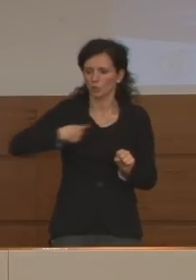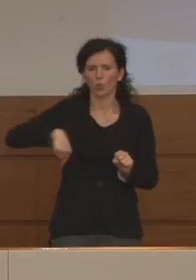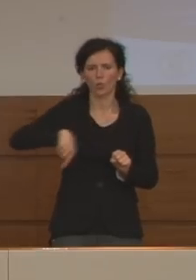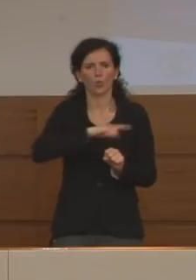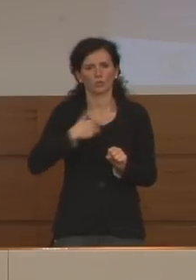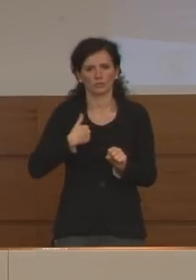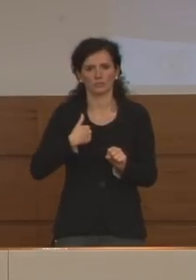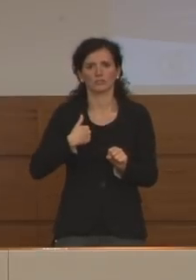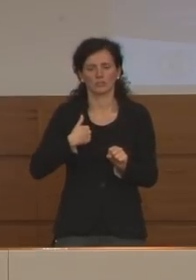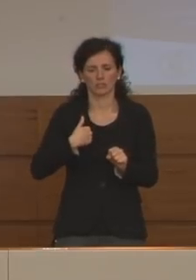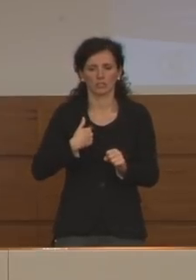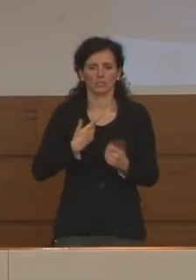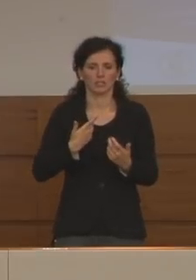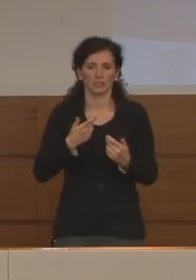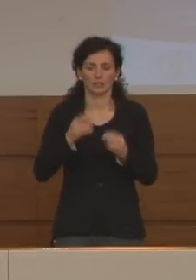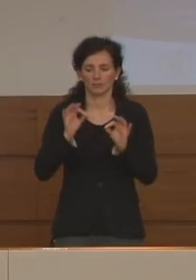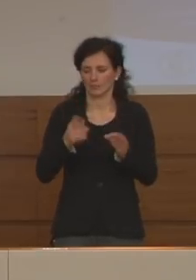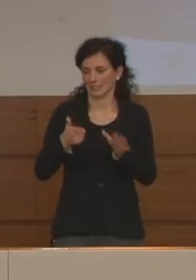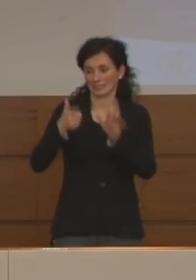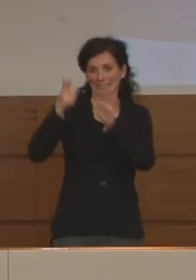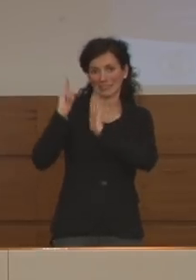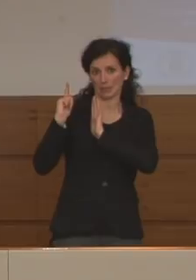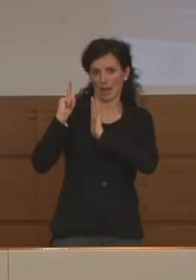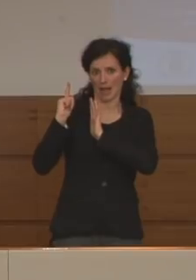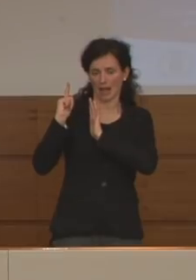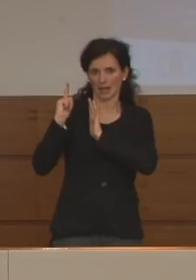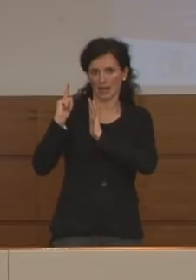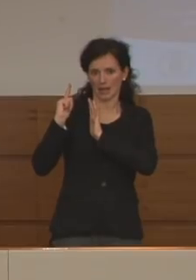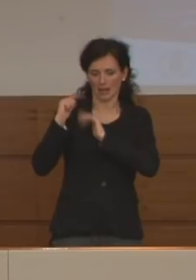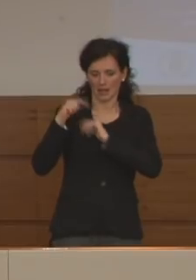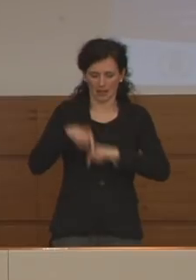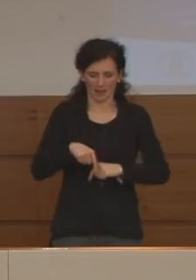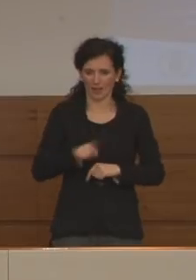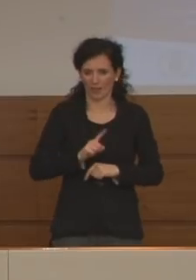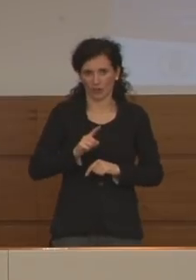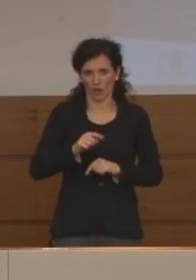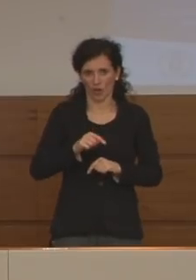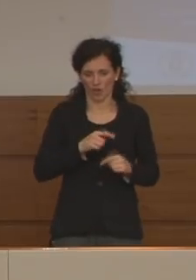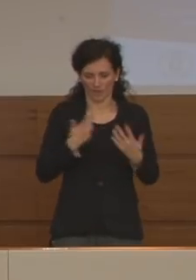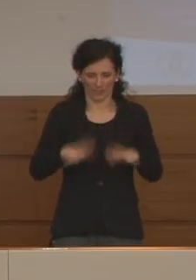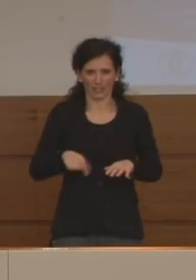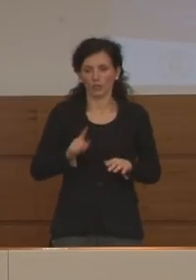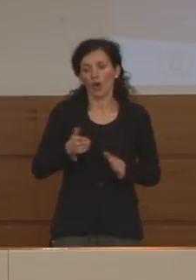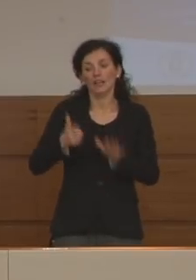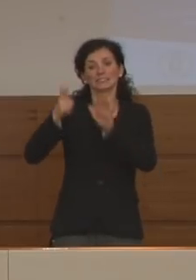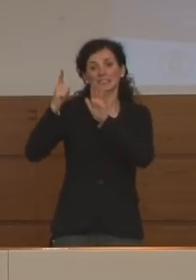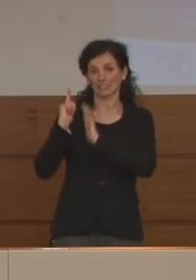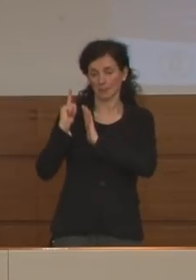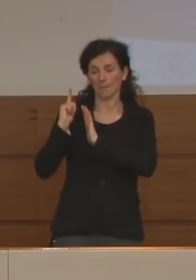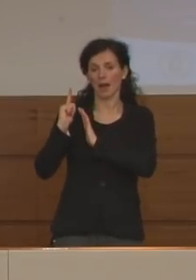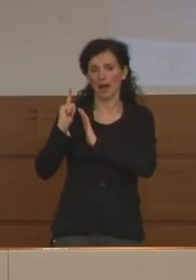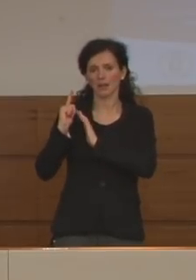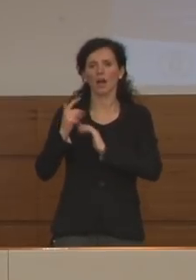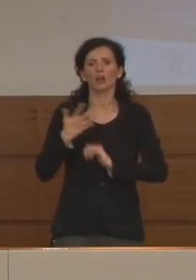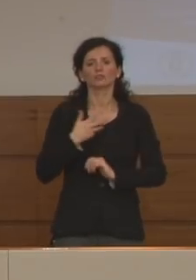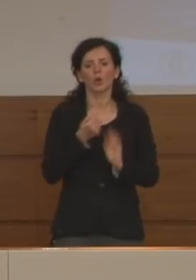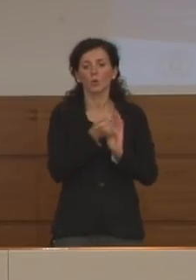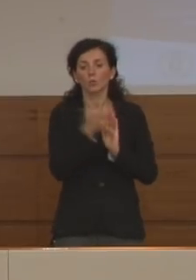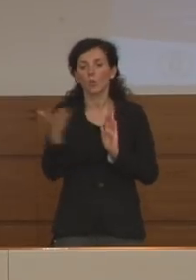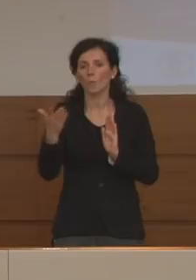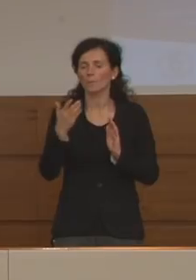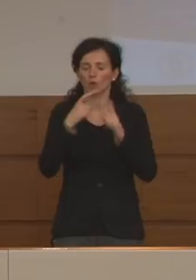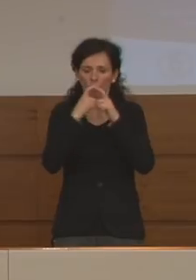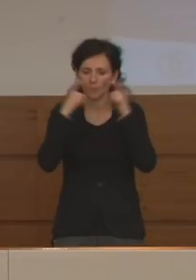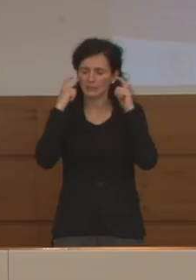mi riferisco alla settimana precedente a questa che si sta chiudendo perché avevamo un numero limitato di